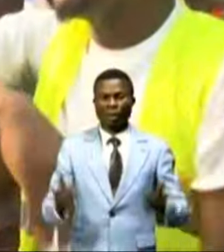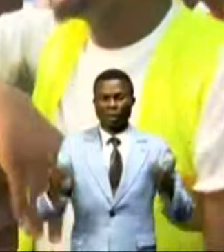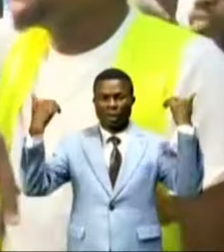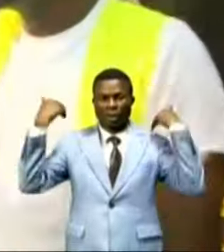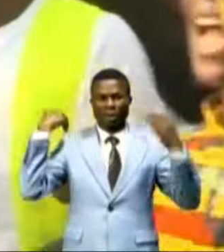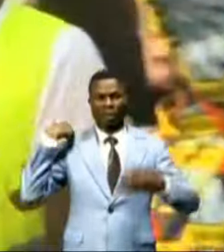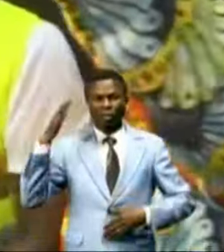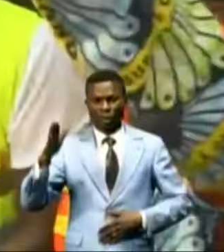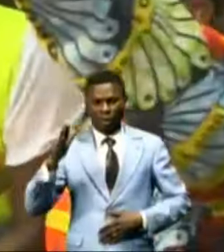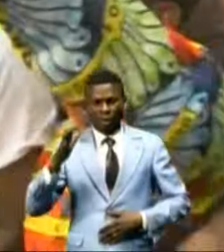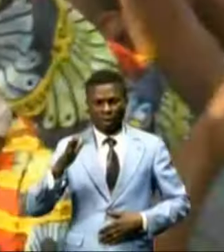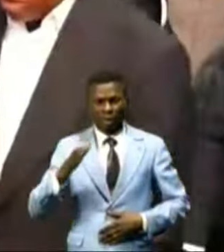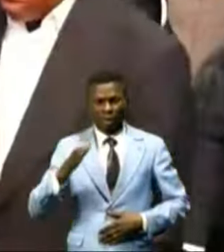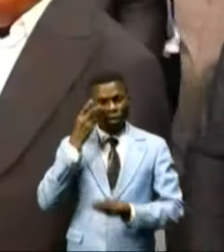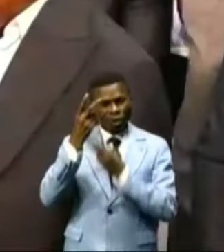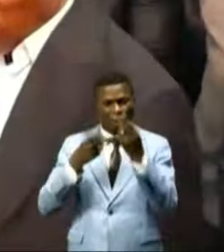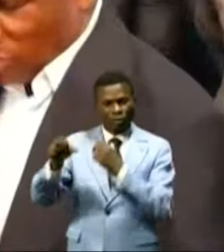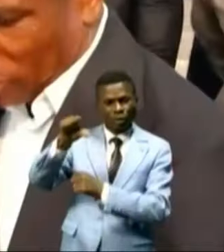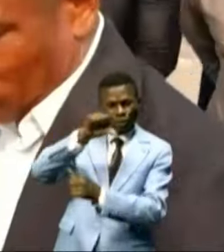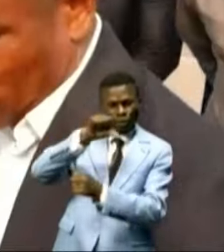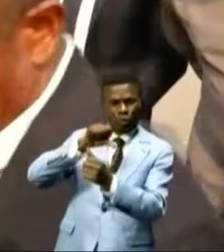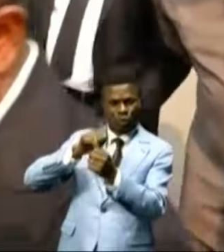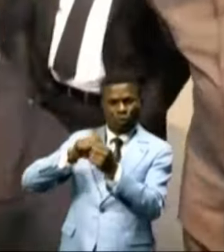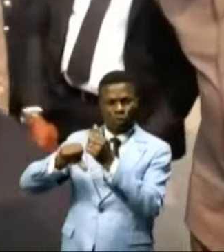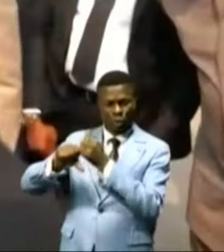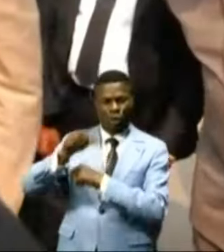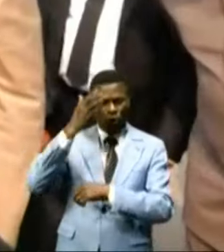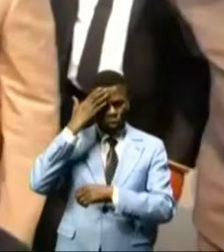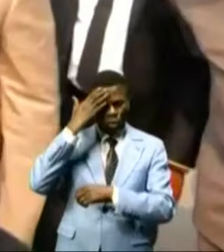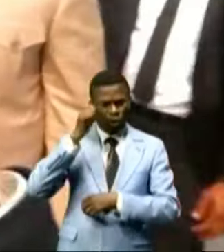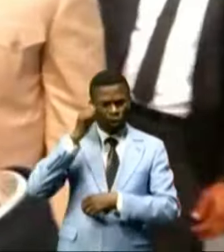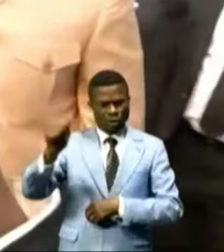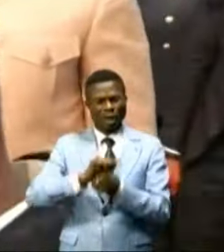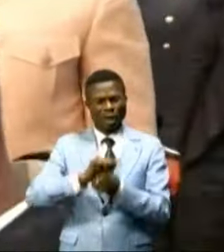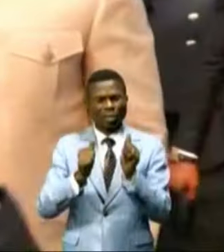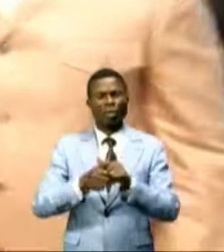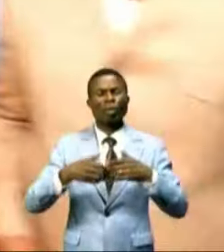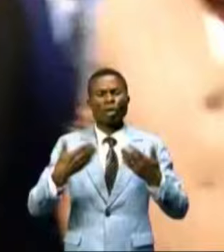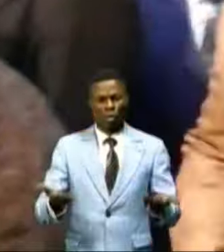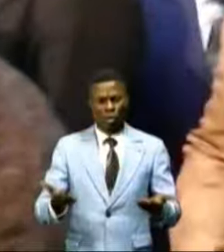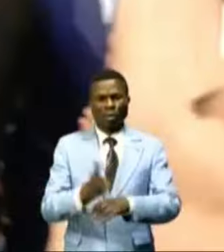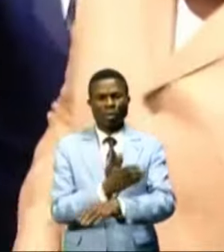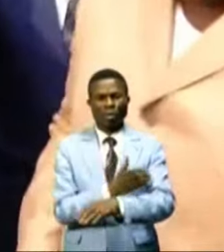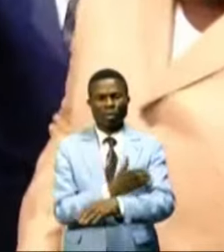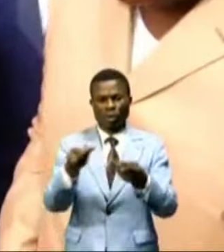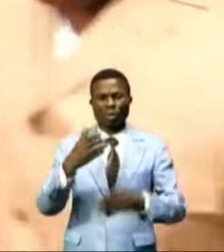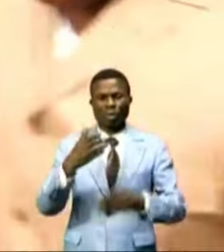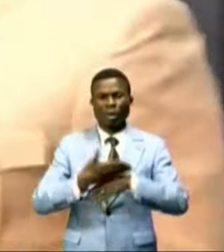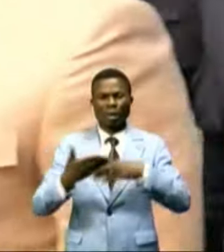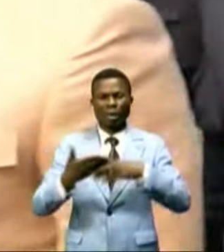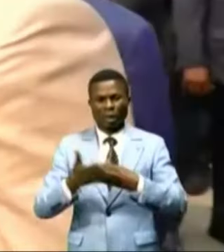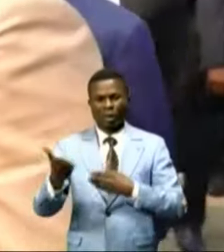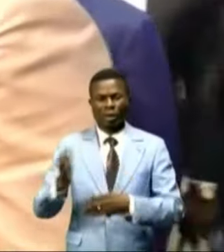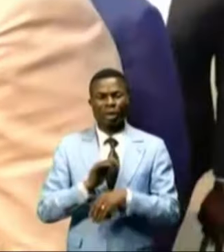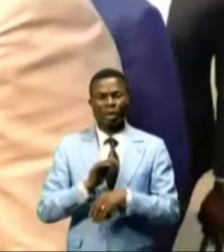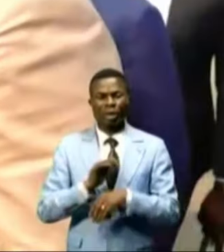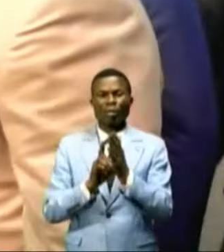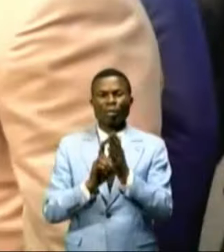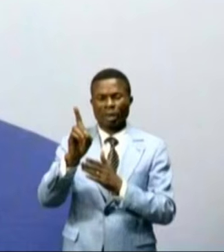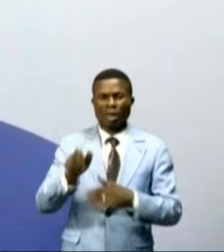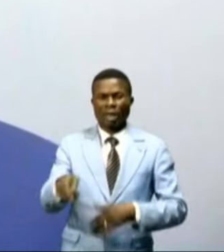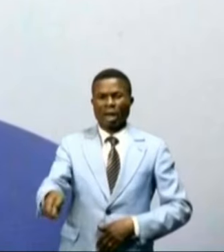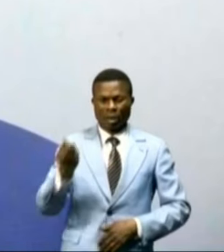a fait un petit tour du propriétaire pour se faire personnellement une idée de l'état de ces sites devant contribuer au développement de la